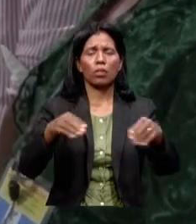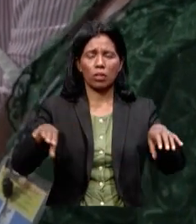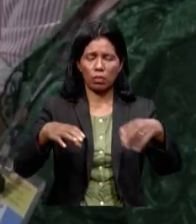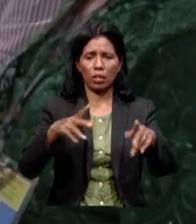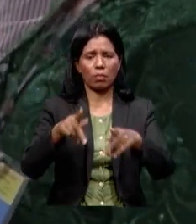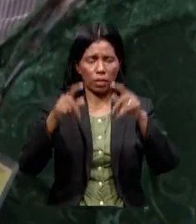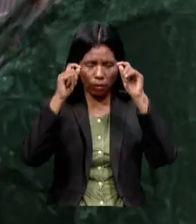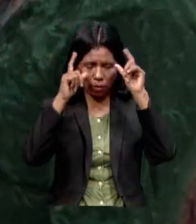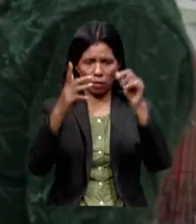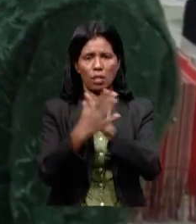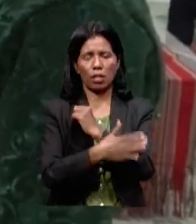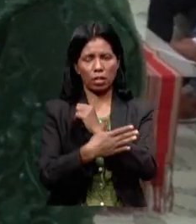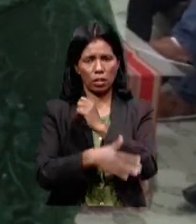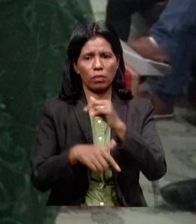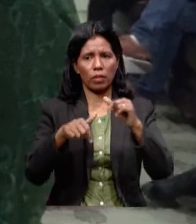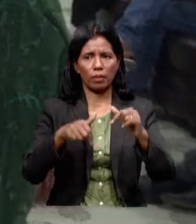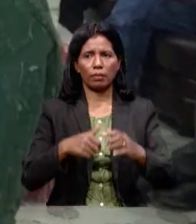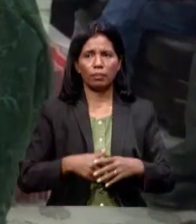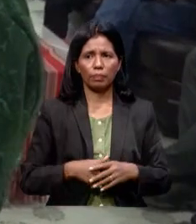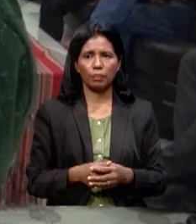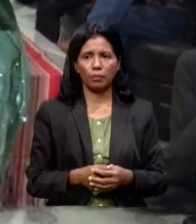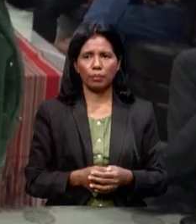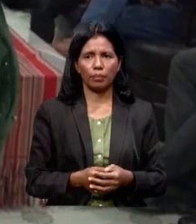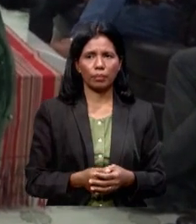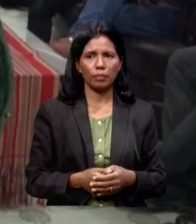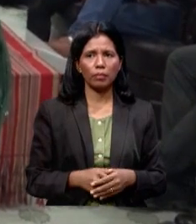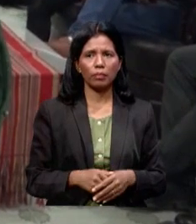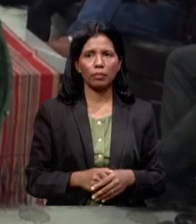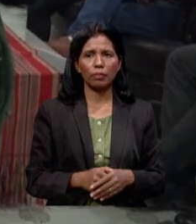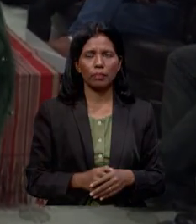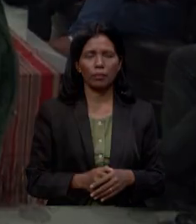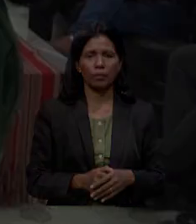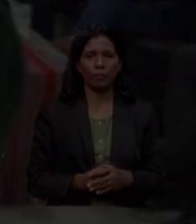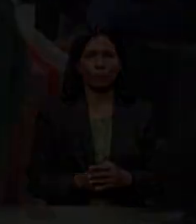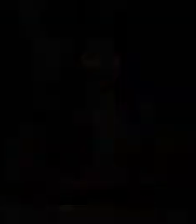Sira iha railaran. Gasparinha de Souza, Agostinho da Costa, Jemen.